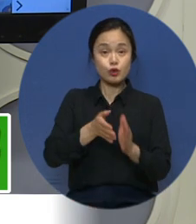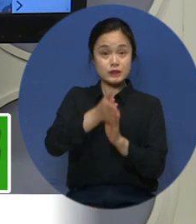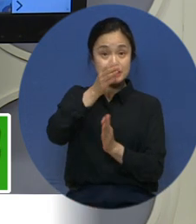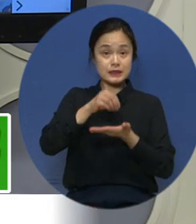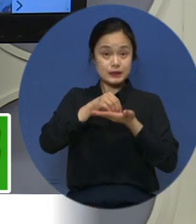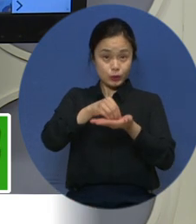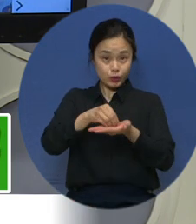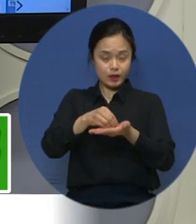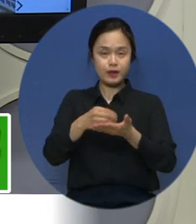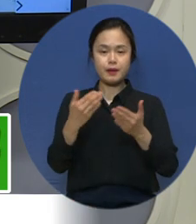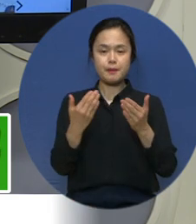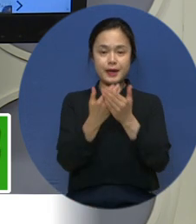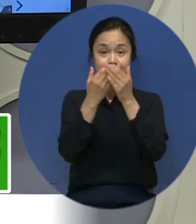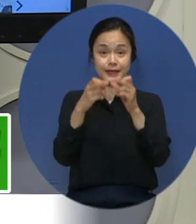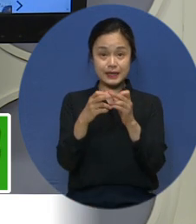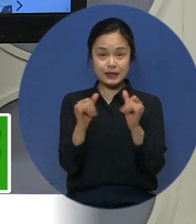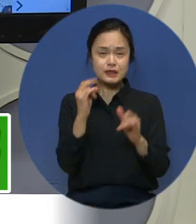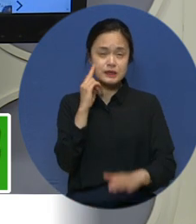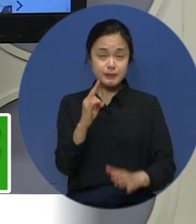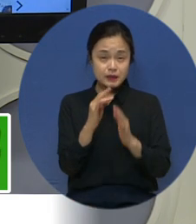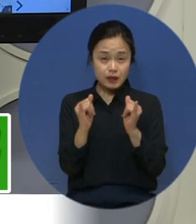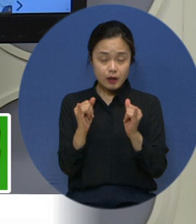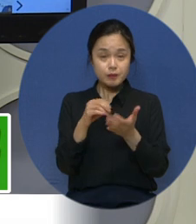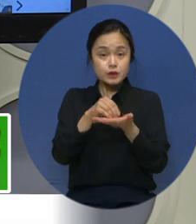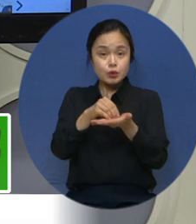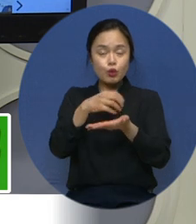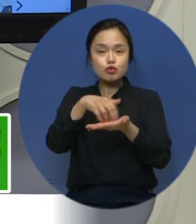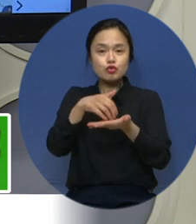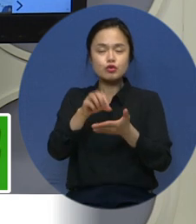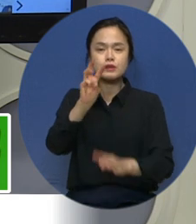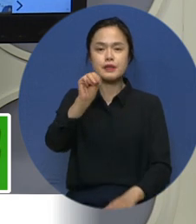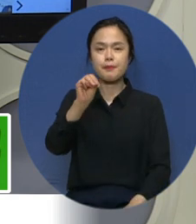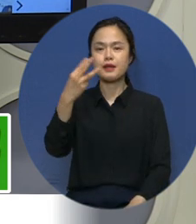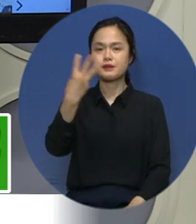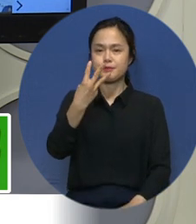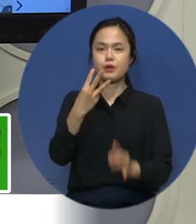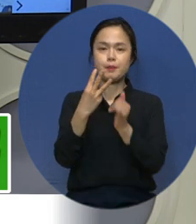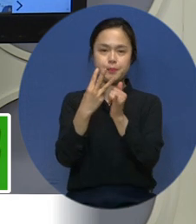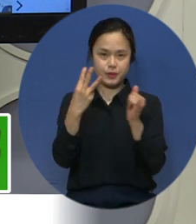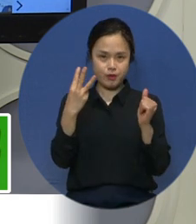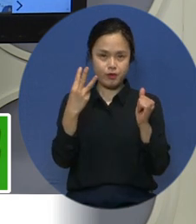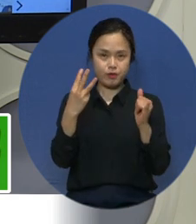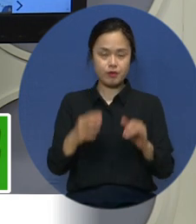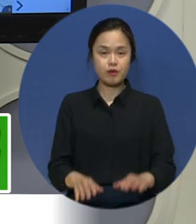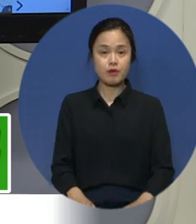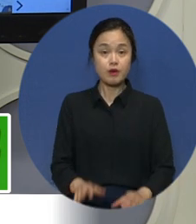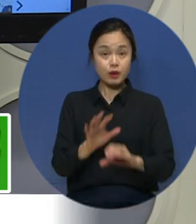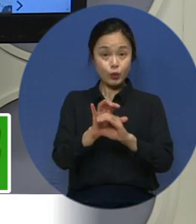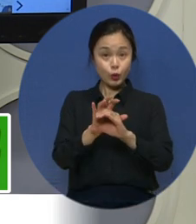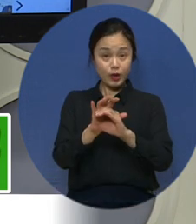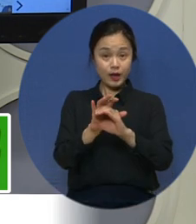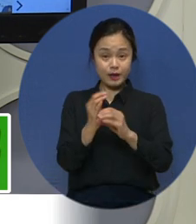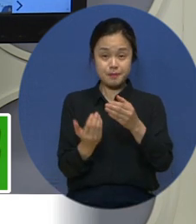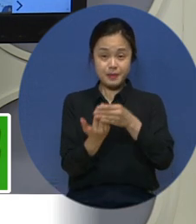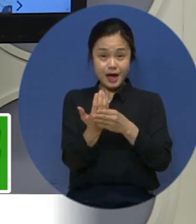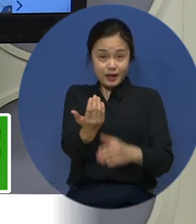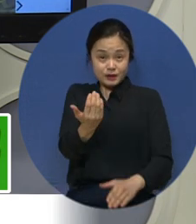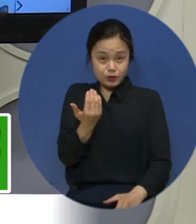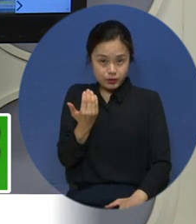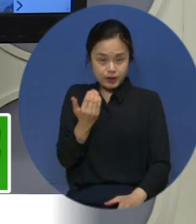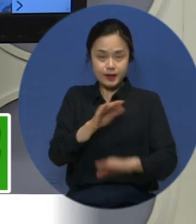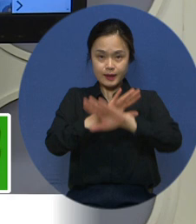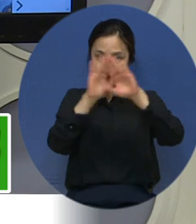발달장애 숫자 낸 3만 3000여 명에 달하는데 요 코로 날 그 이전에는 나 시간동안 장애인복지관